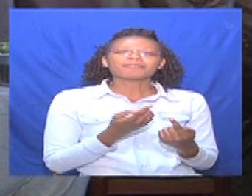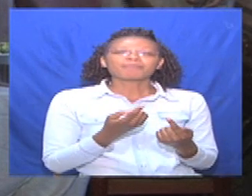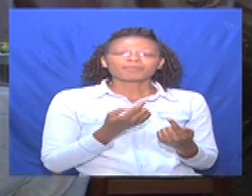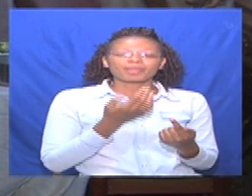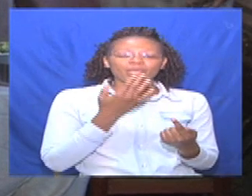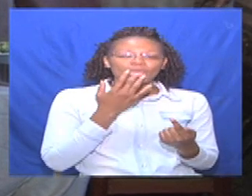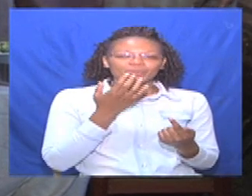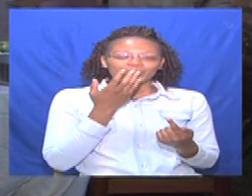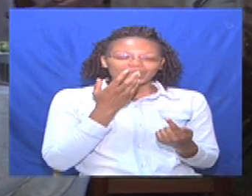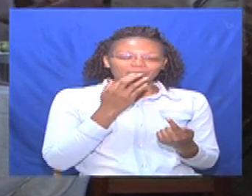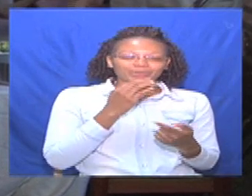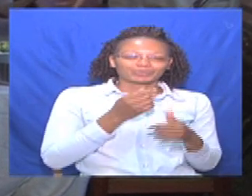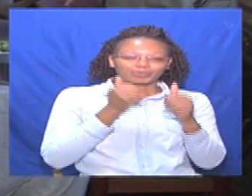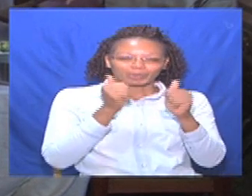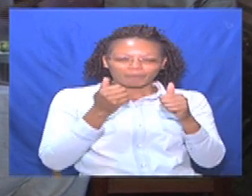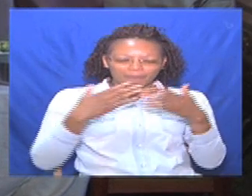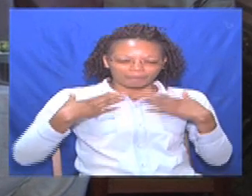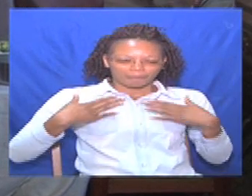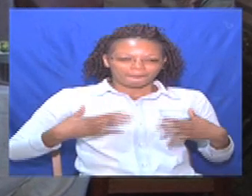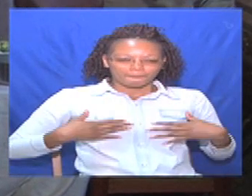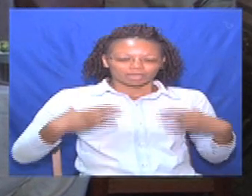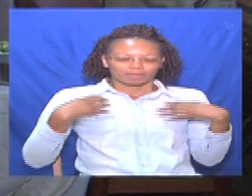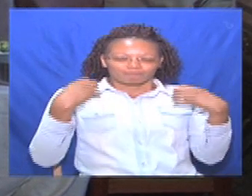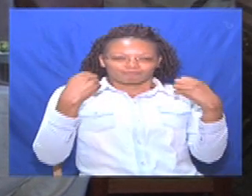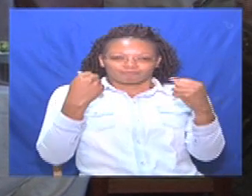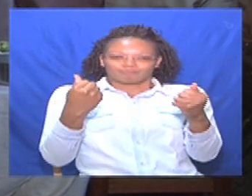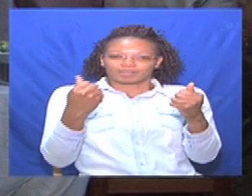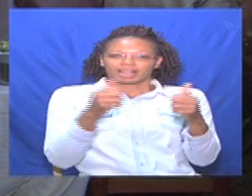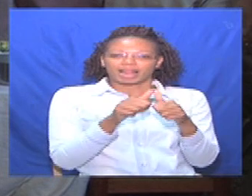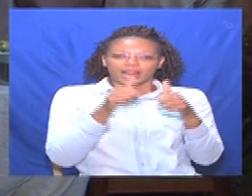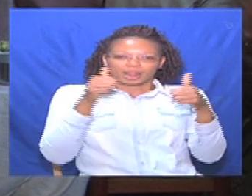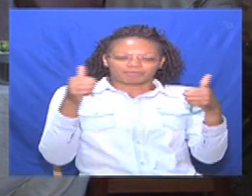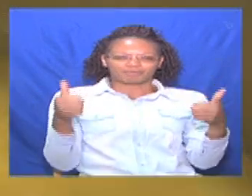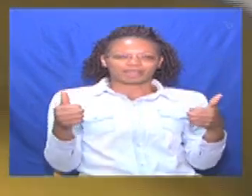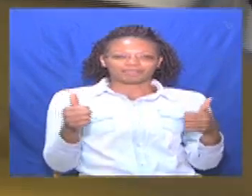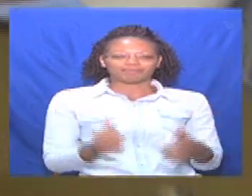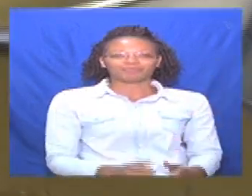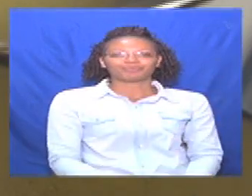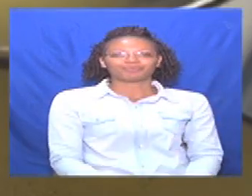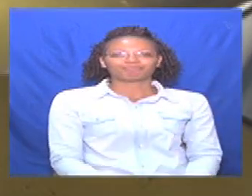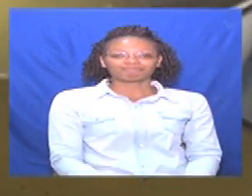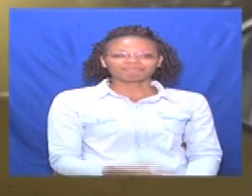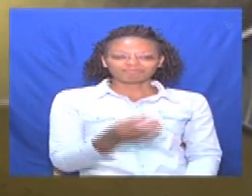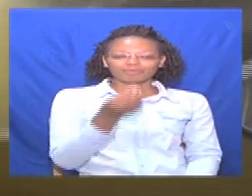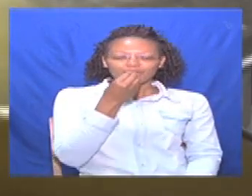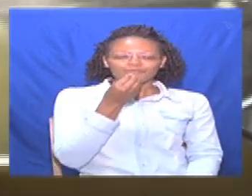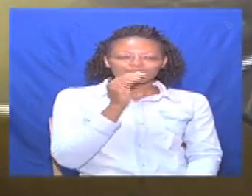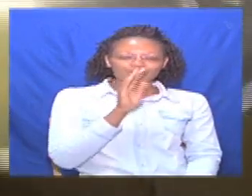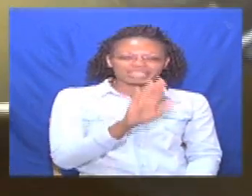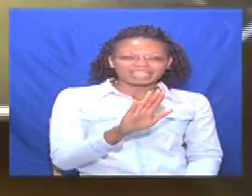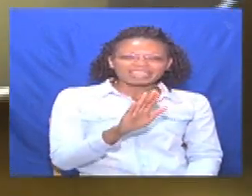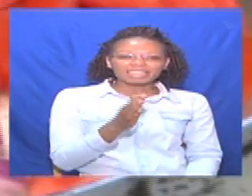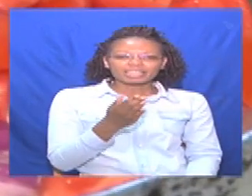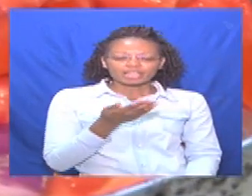Just stir-fry, just add broccoli, that's it. Chakula hiki